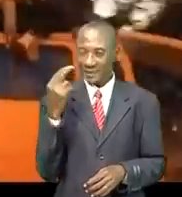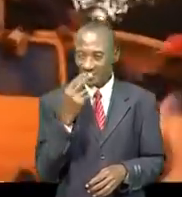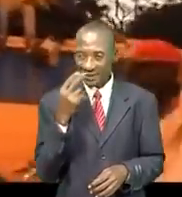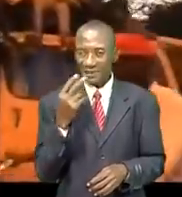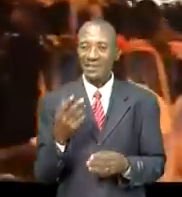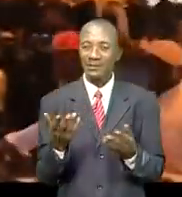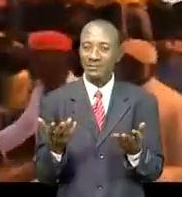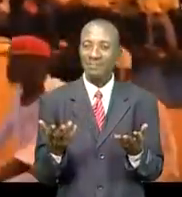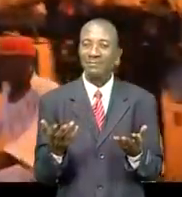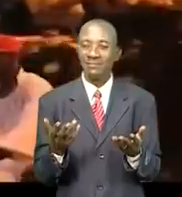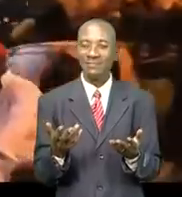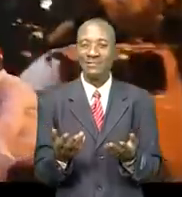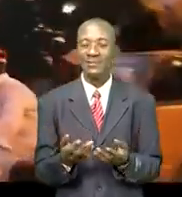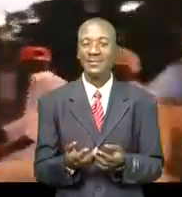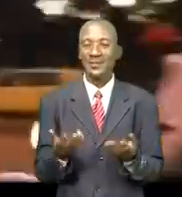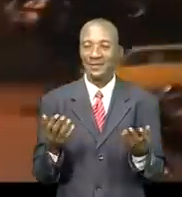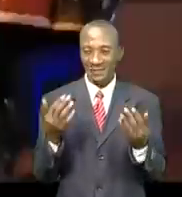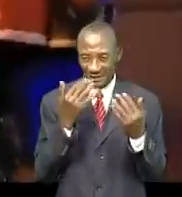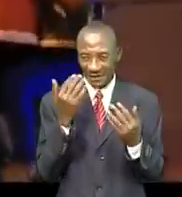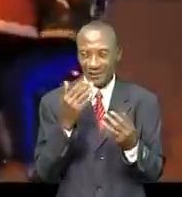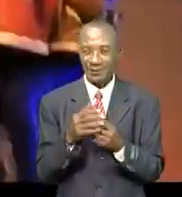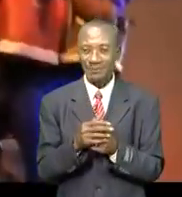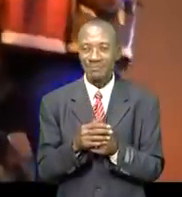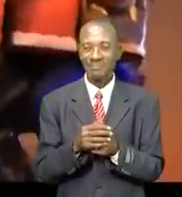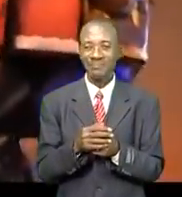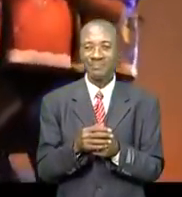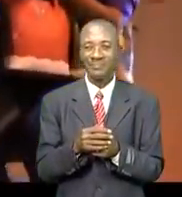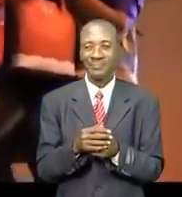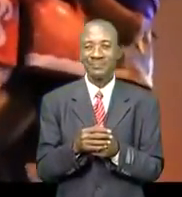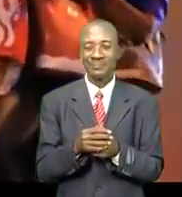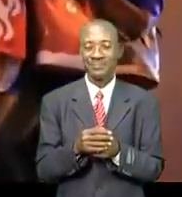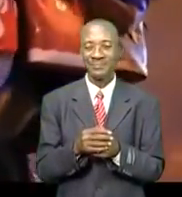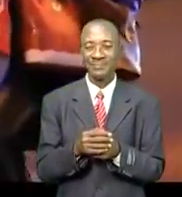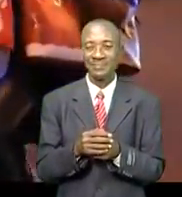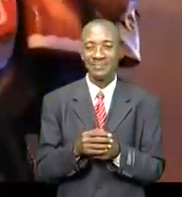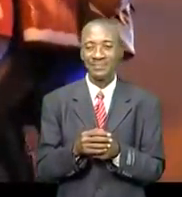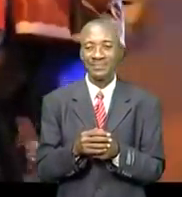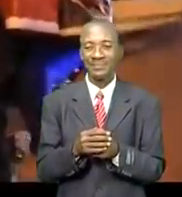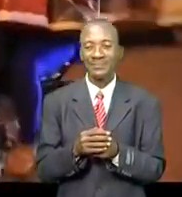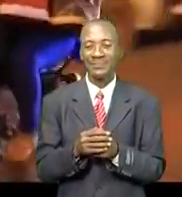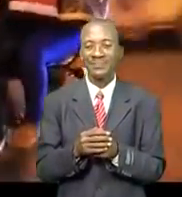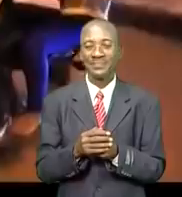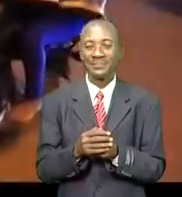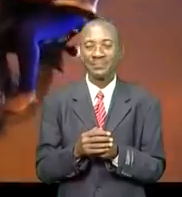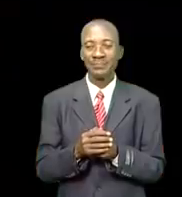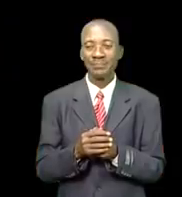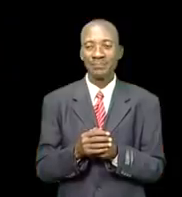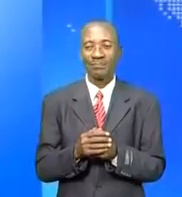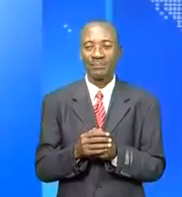une, que Félix Tshisekedi a conquis la ville de Lubumbashi.